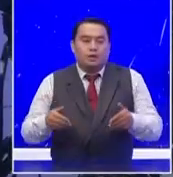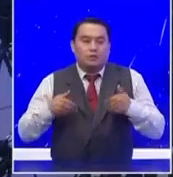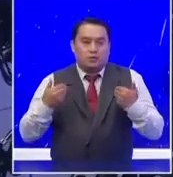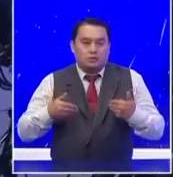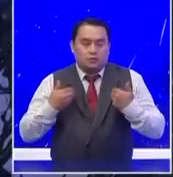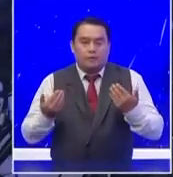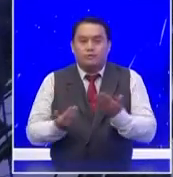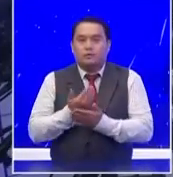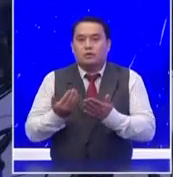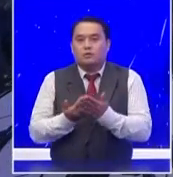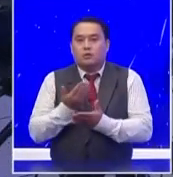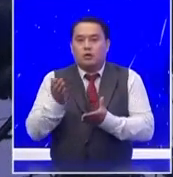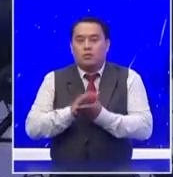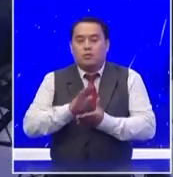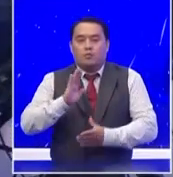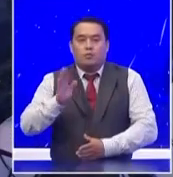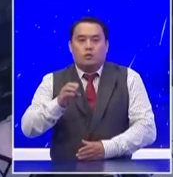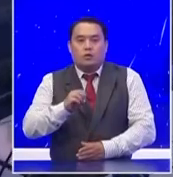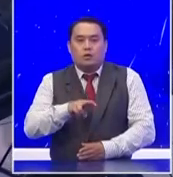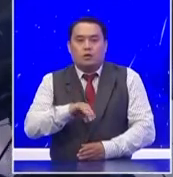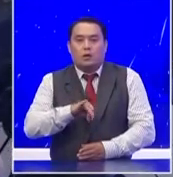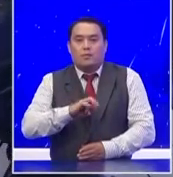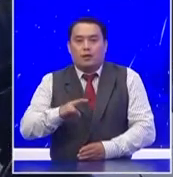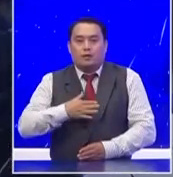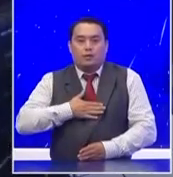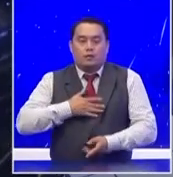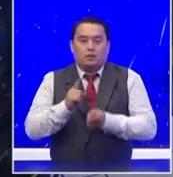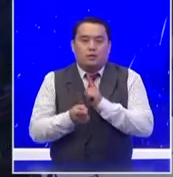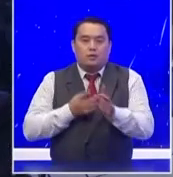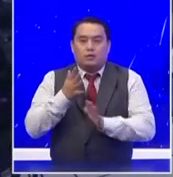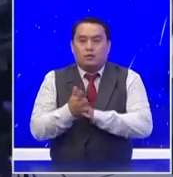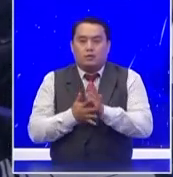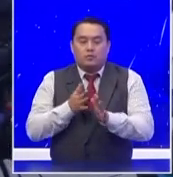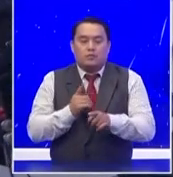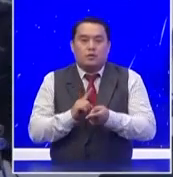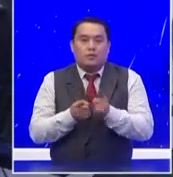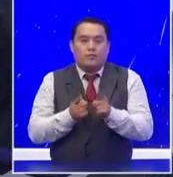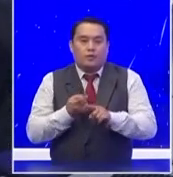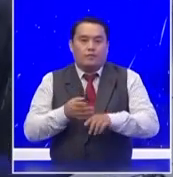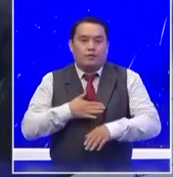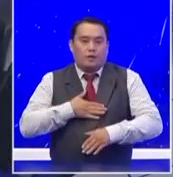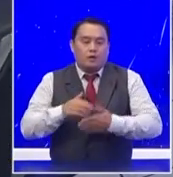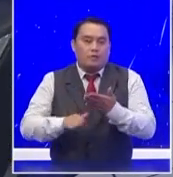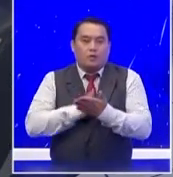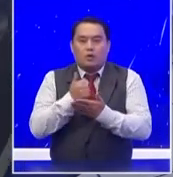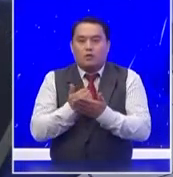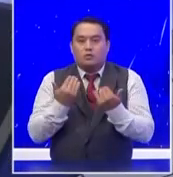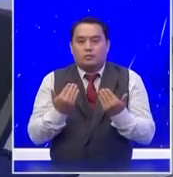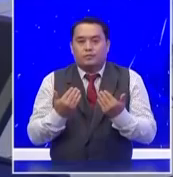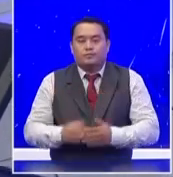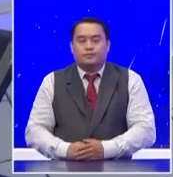Здравствуйте, вы смотрите новости на телеканале ЖТСУ. В студии прямого эфира Елеман Раймбеков. Сурдоперевод обеспечивает Марат Жумабеков. Смотрите сегодня.